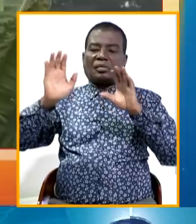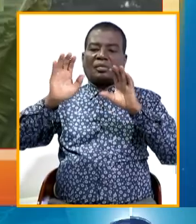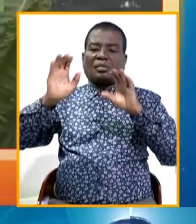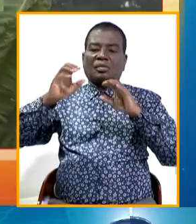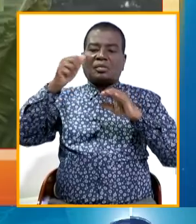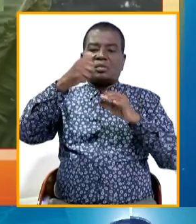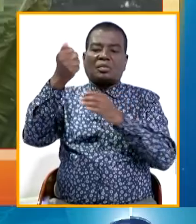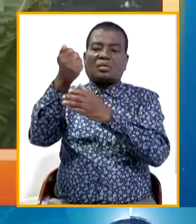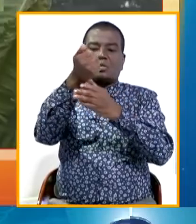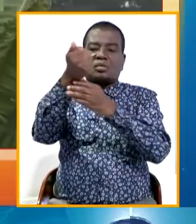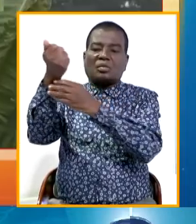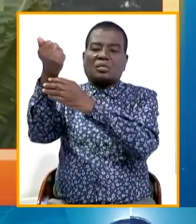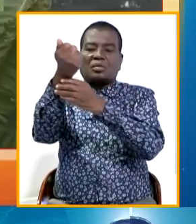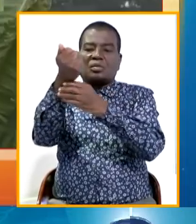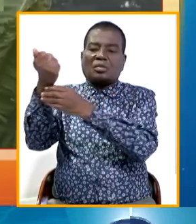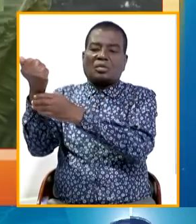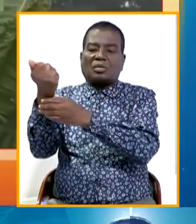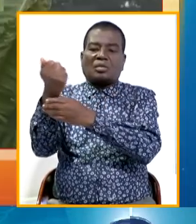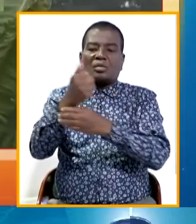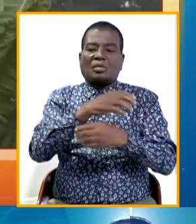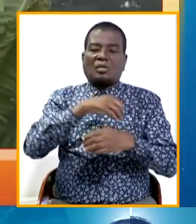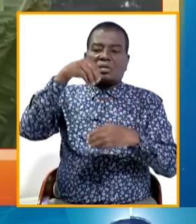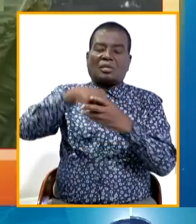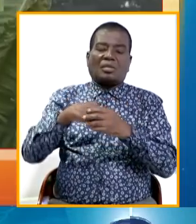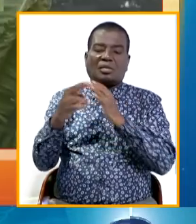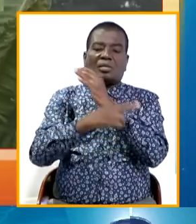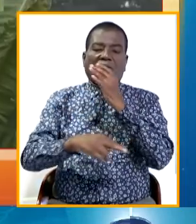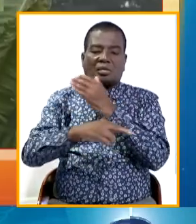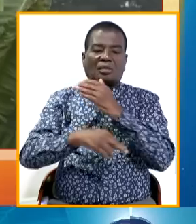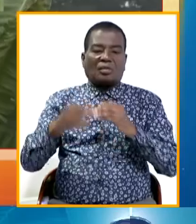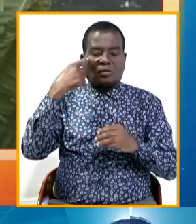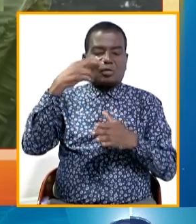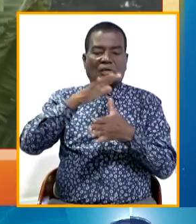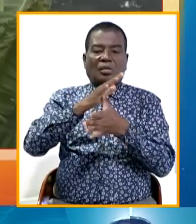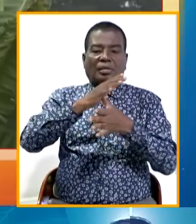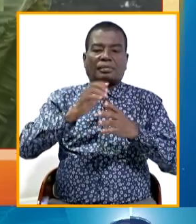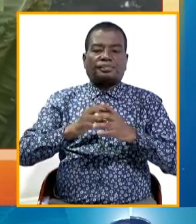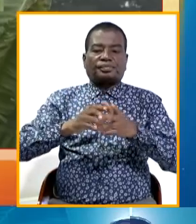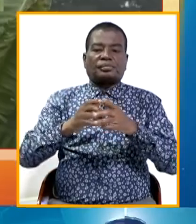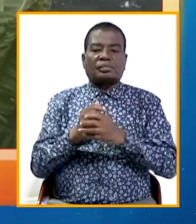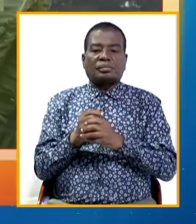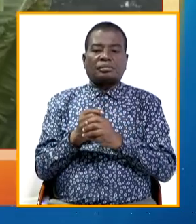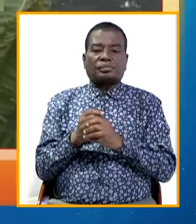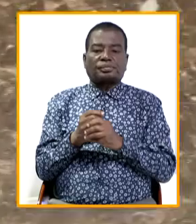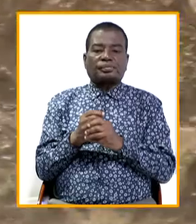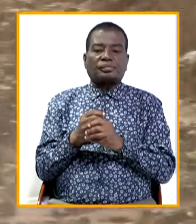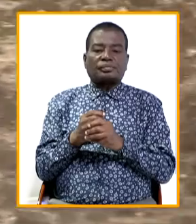donc de l'insecticide dans les zones jugée est difficilement accessible. Les précisions de Walter Amadou Ouattara.